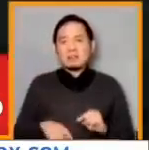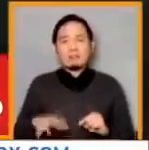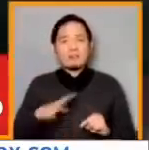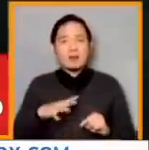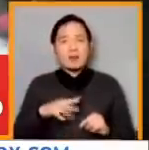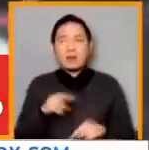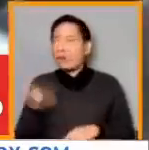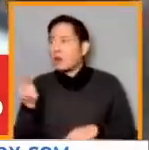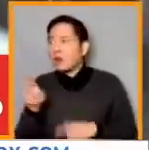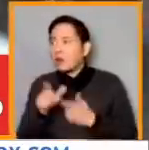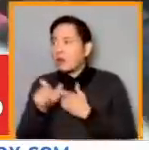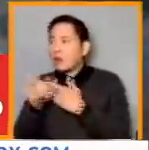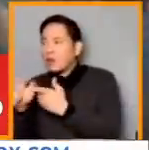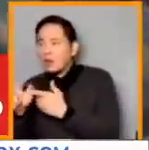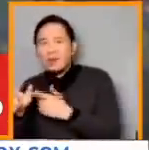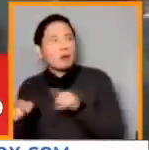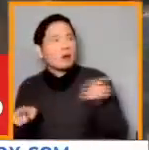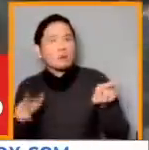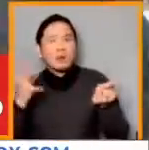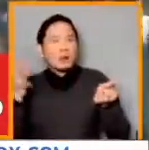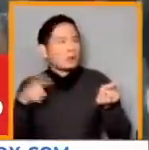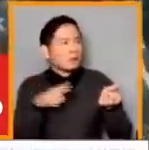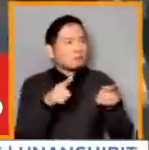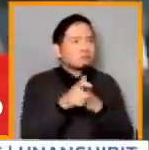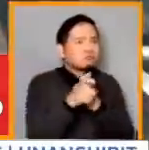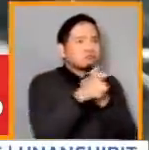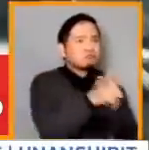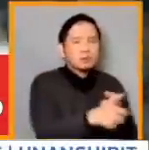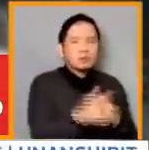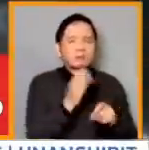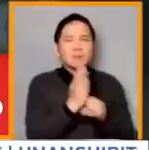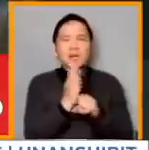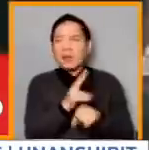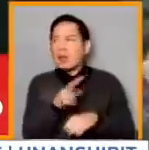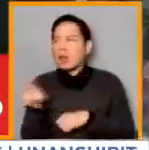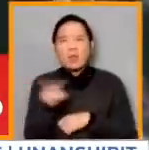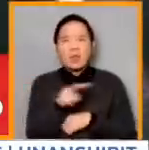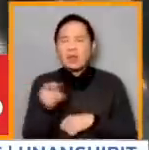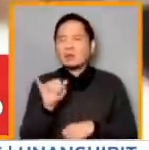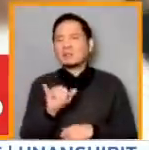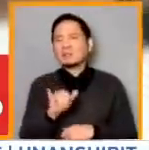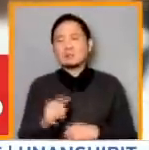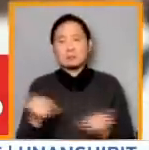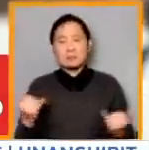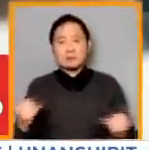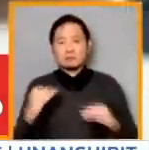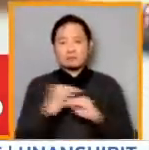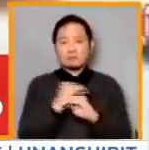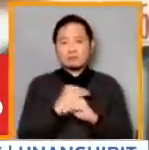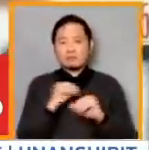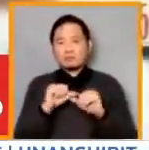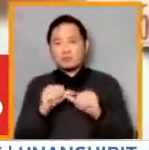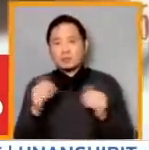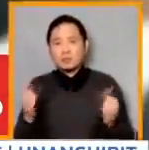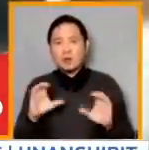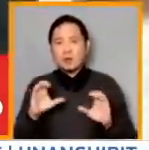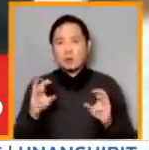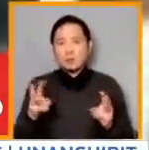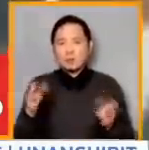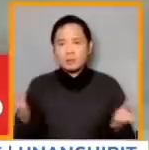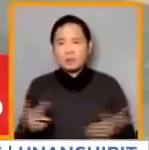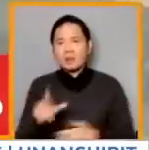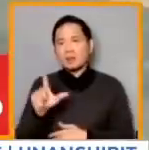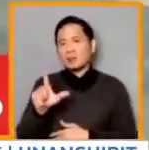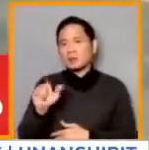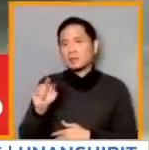papunta doon sa ibang mga magdarating ang mga bus. Sa ngayon, tuloy-tuloy naman yung daloy ng mga sasakyan dito sa may Commonwealth sa Litex. At nakatulong din